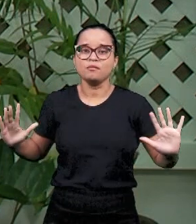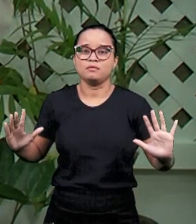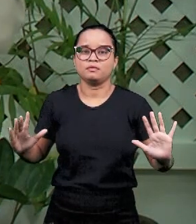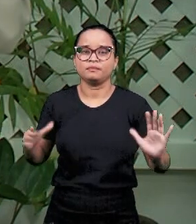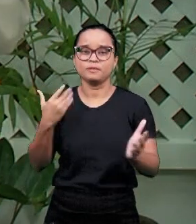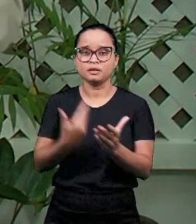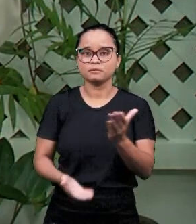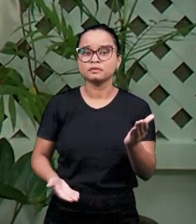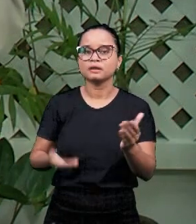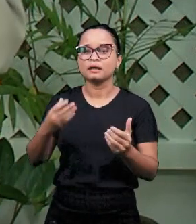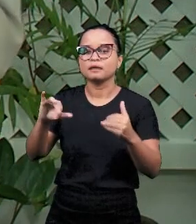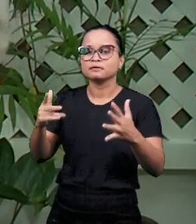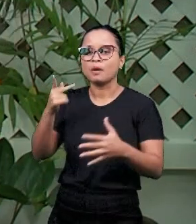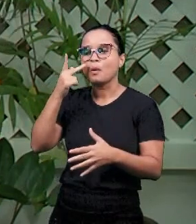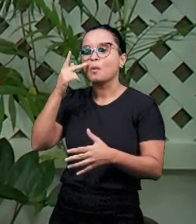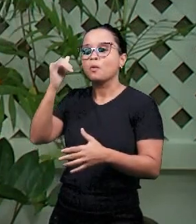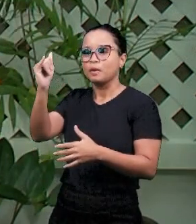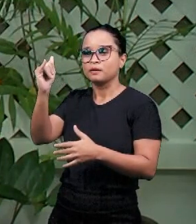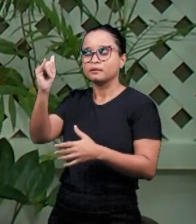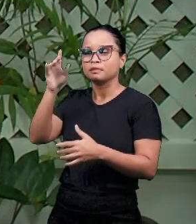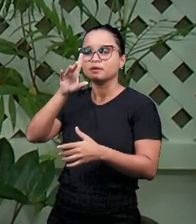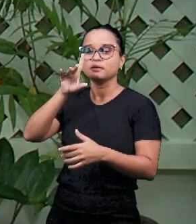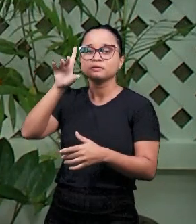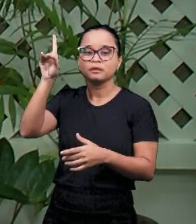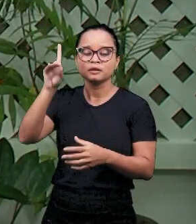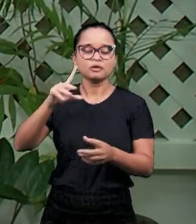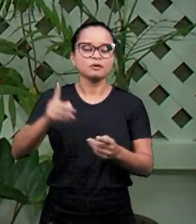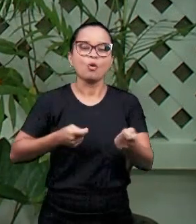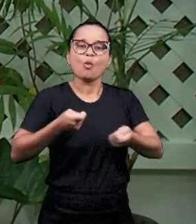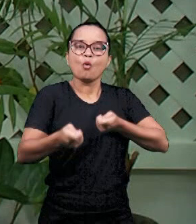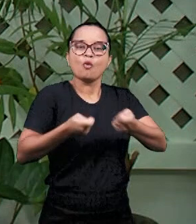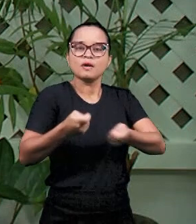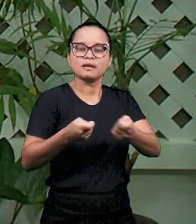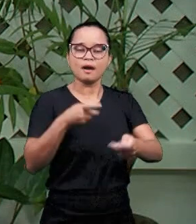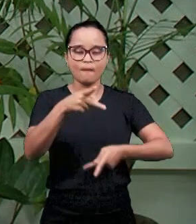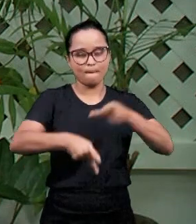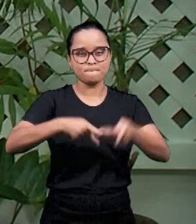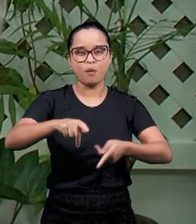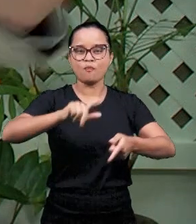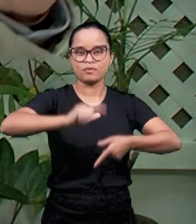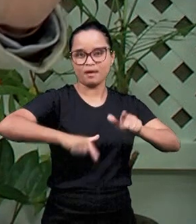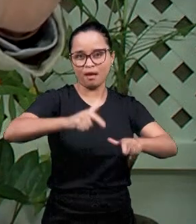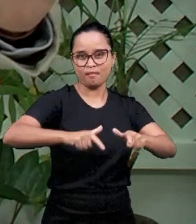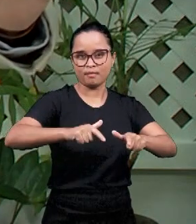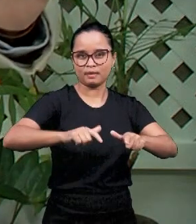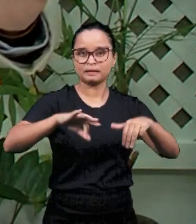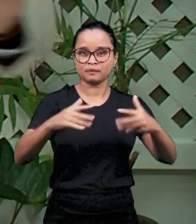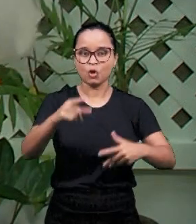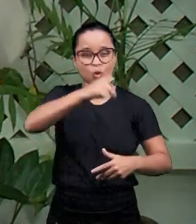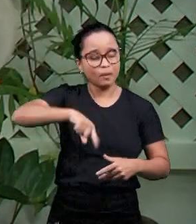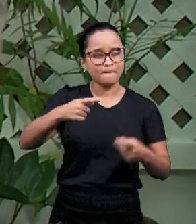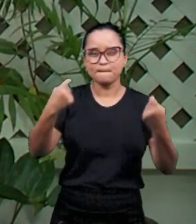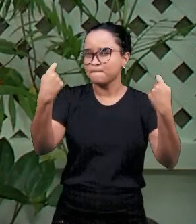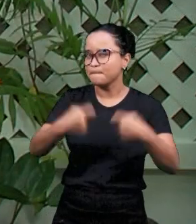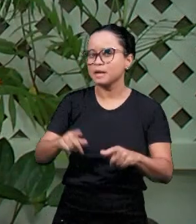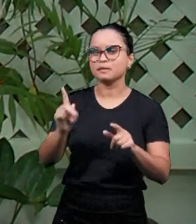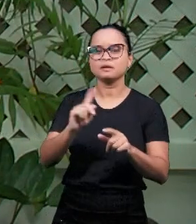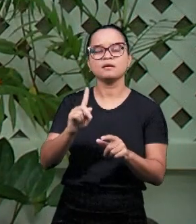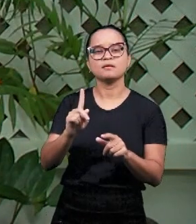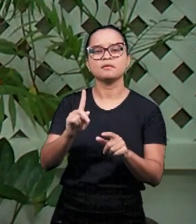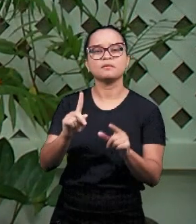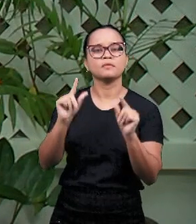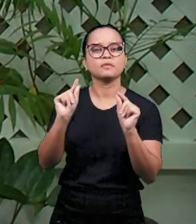Donc le Père a laissé d'être celui qui allait gouverner Israël. On n'a pas besoin,